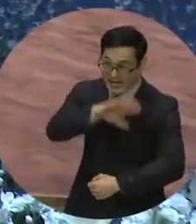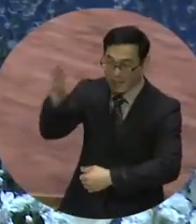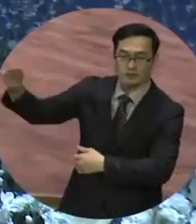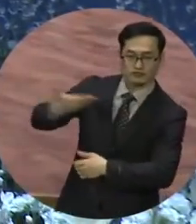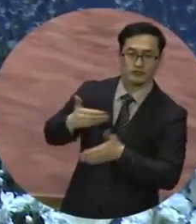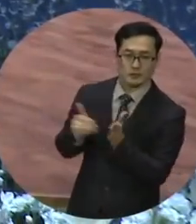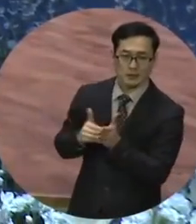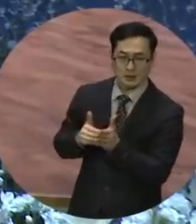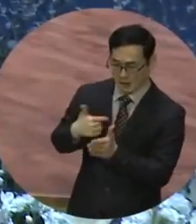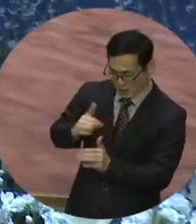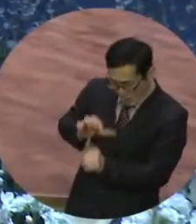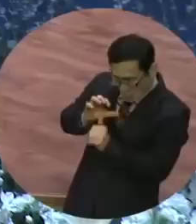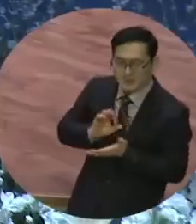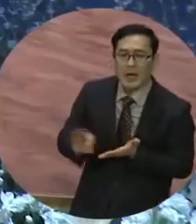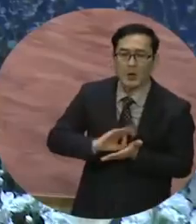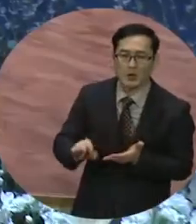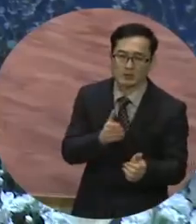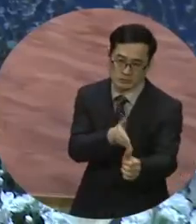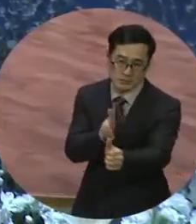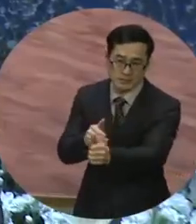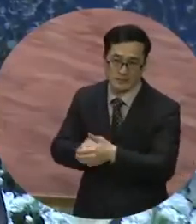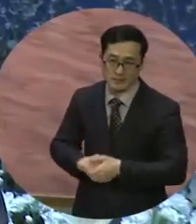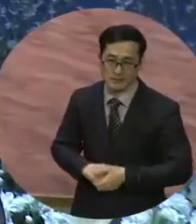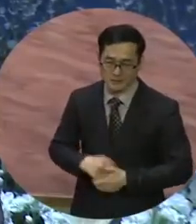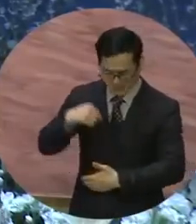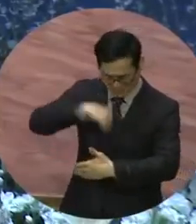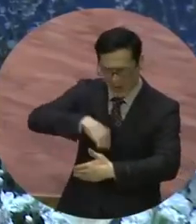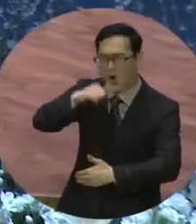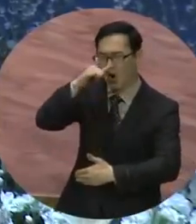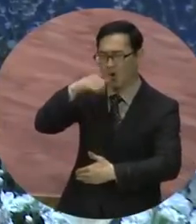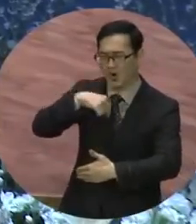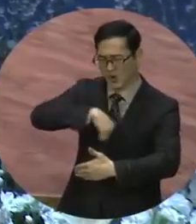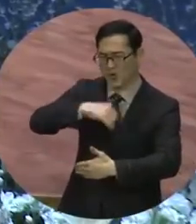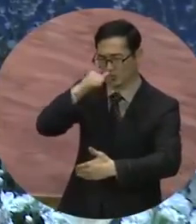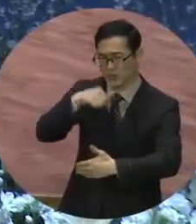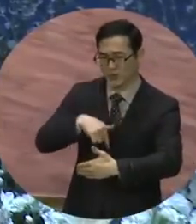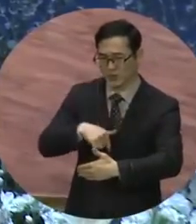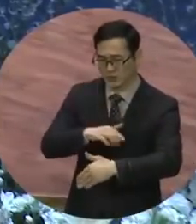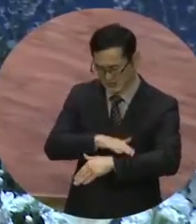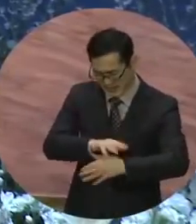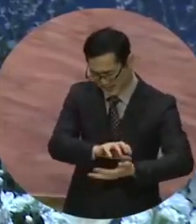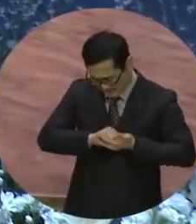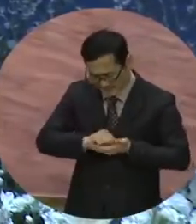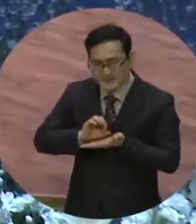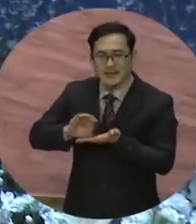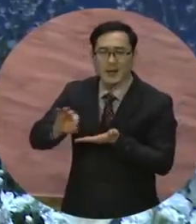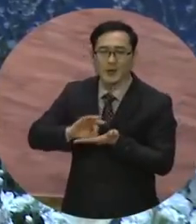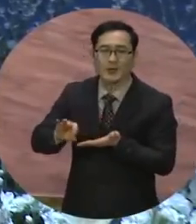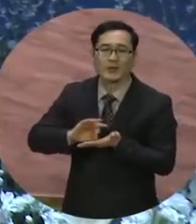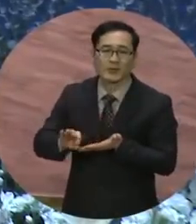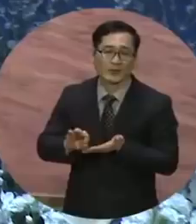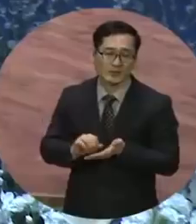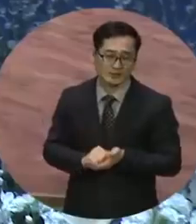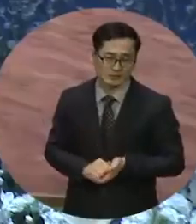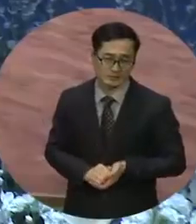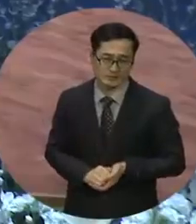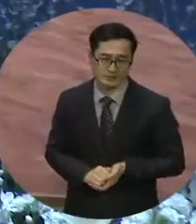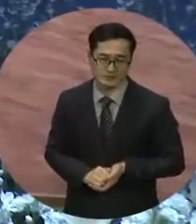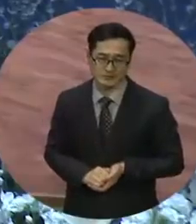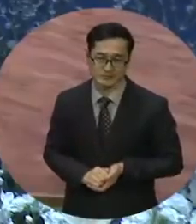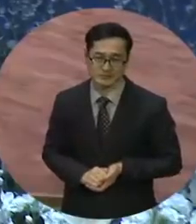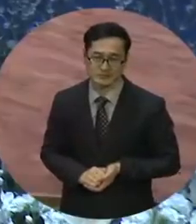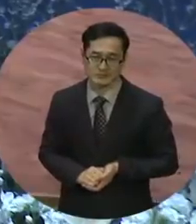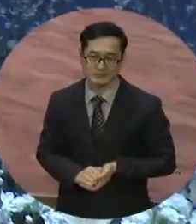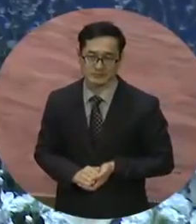바랍니다. 그래서 참으로 우리 영계 성도들 늘 가슴속에 사도행전 1, 3, 8